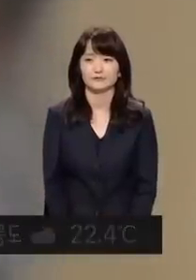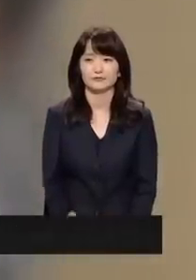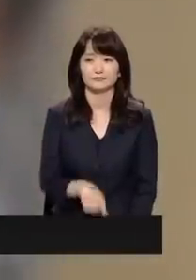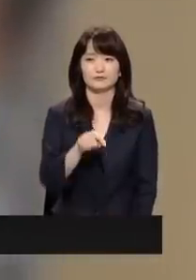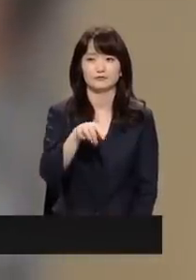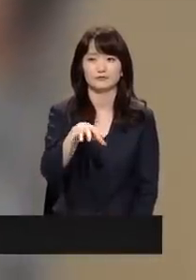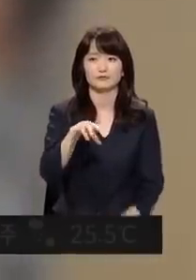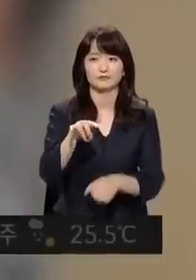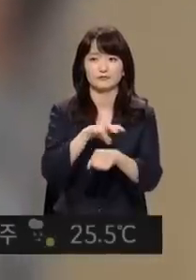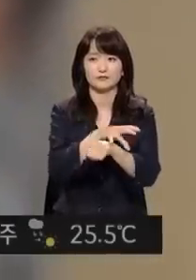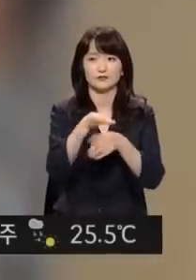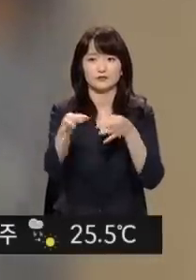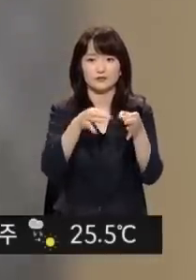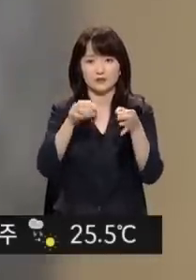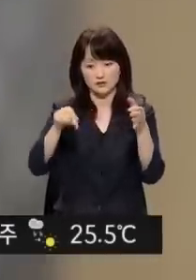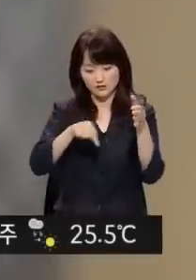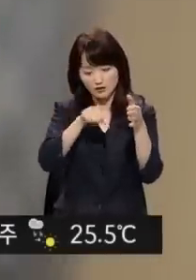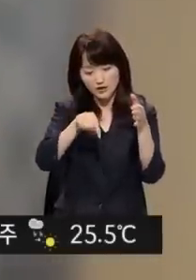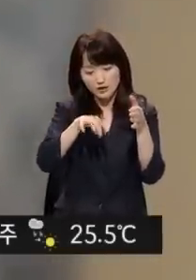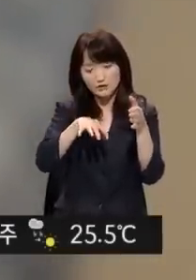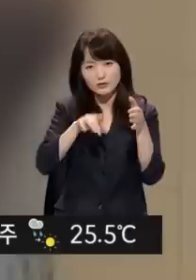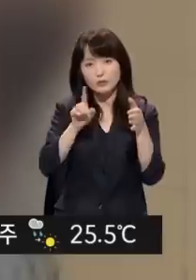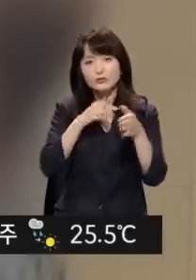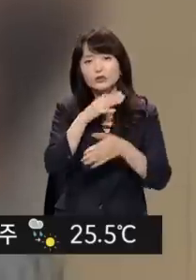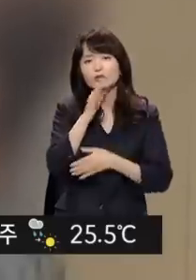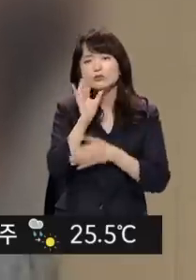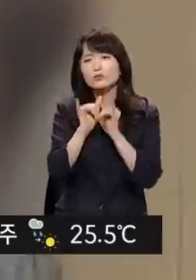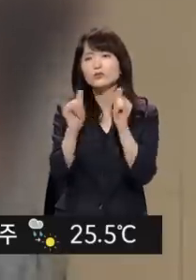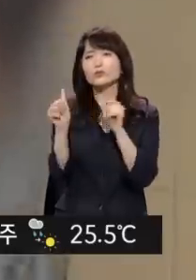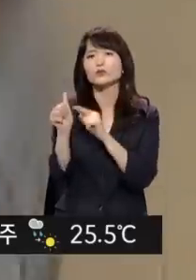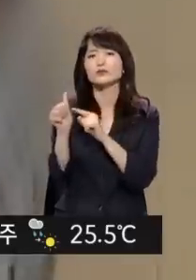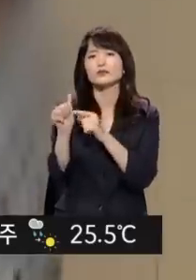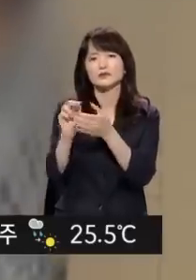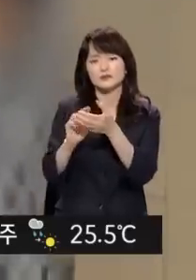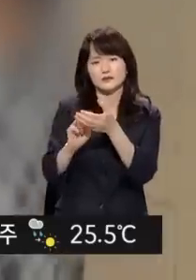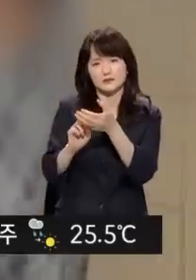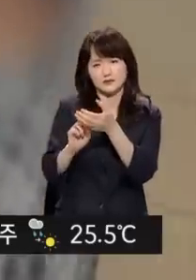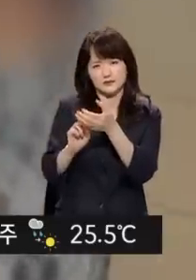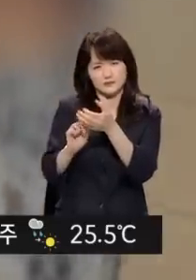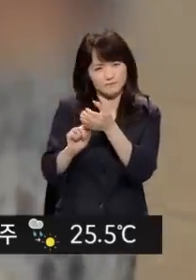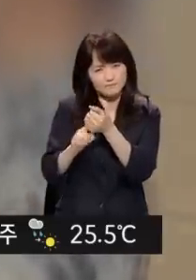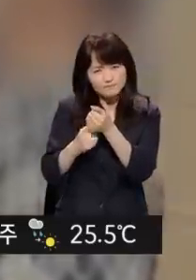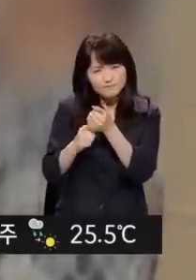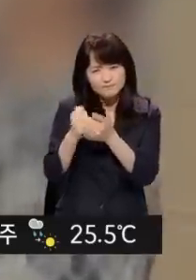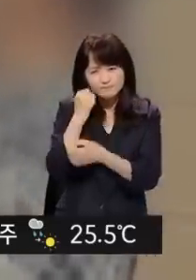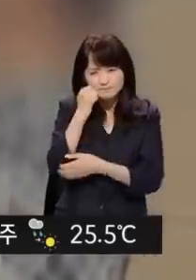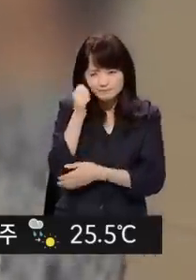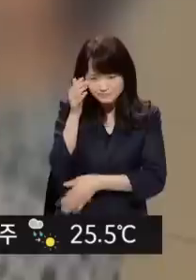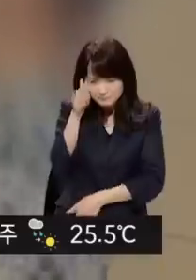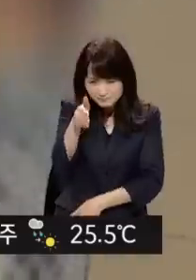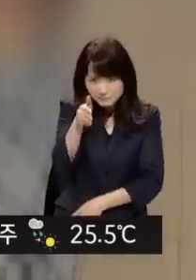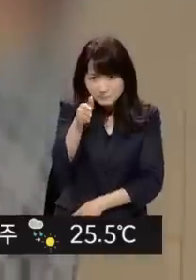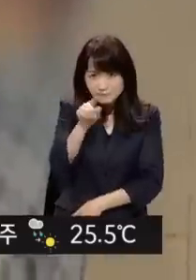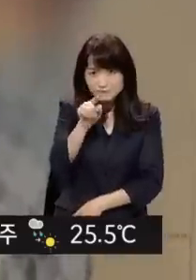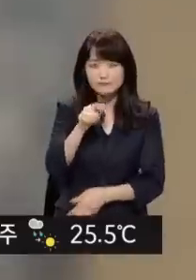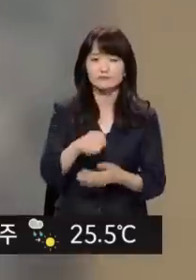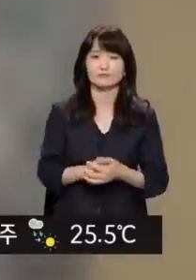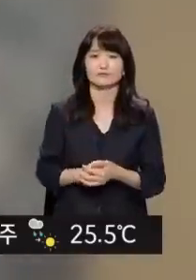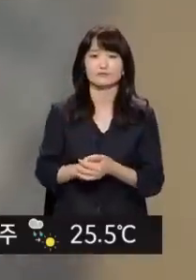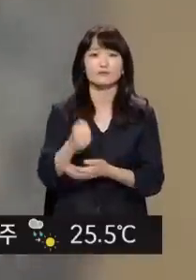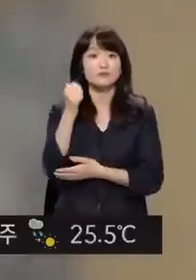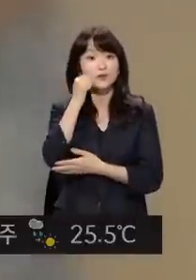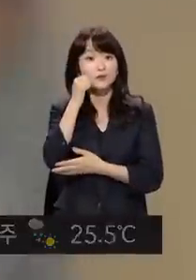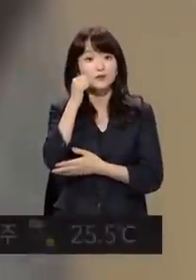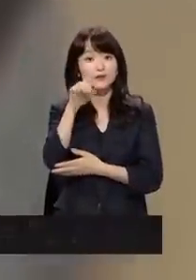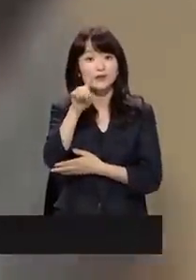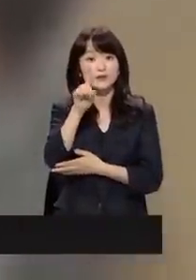자 여기는 편의점 아닙니다 한 노인이 땅콩과자에 꽂힌 듯 뭔가를 저렇게 뚫어져라 쳐다봐요 이때 땅콩과자